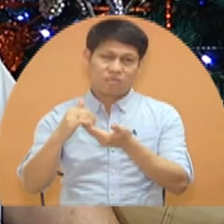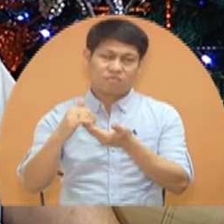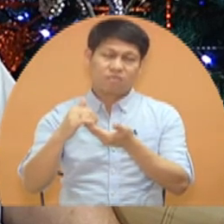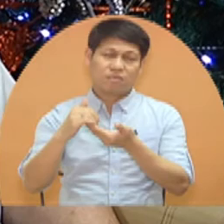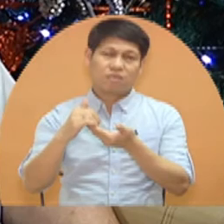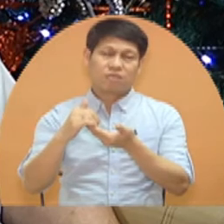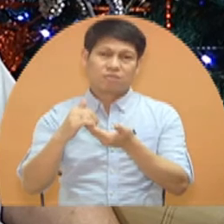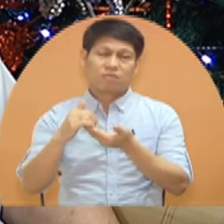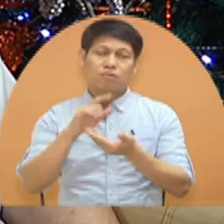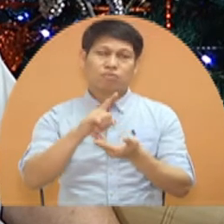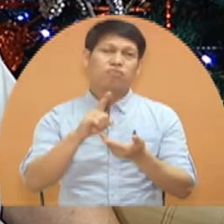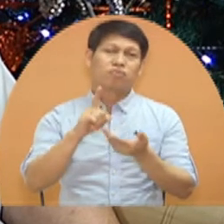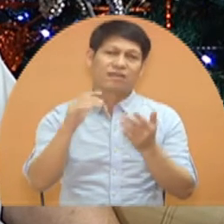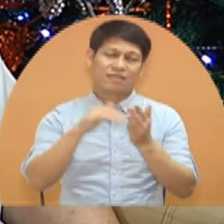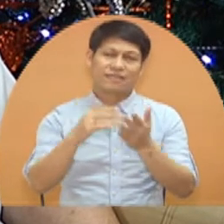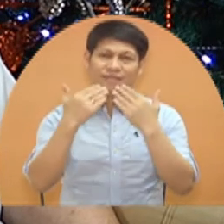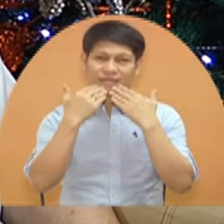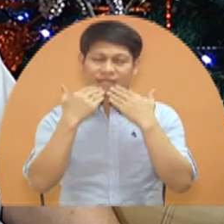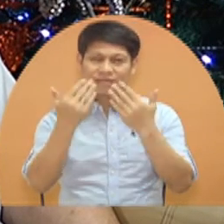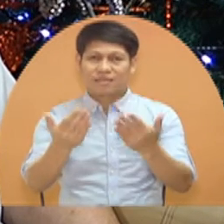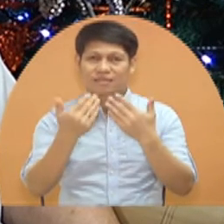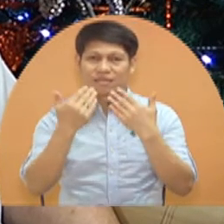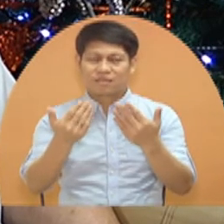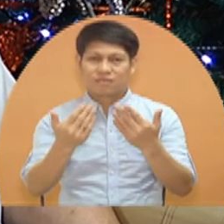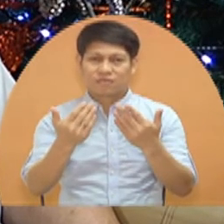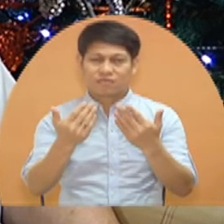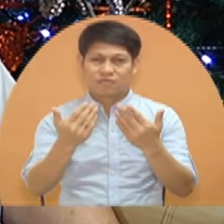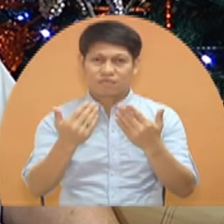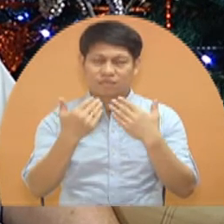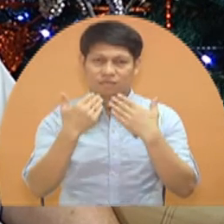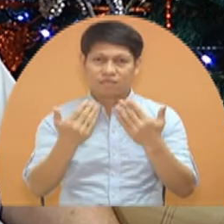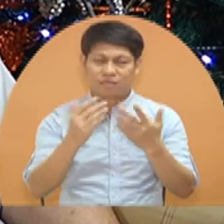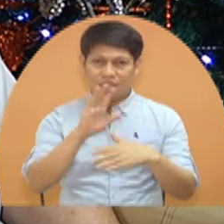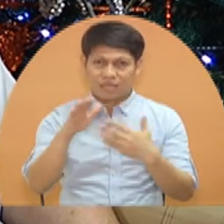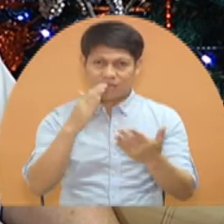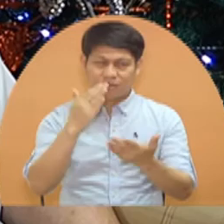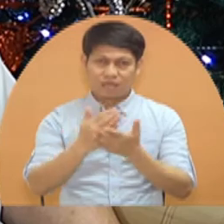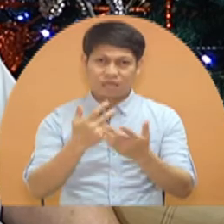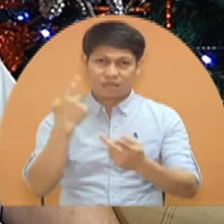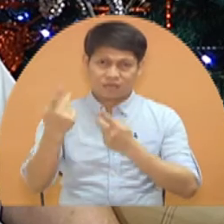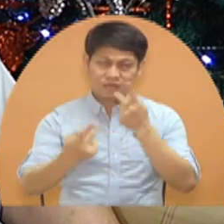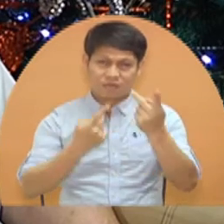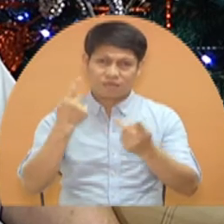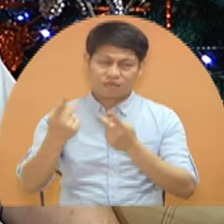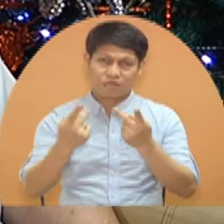Foundation, ay nagpapasalamat at sumasaludo sa mga tao,